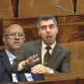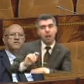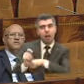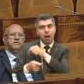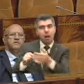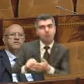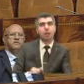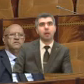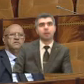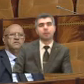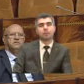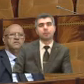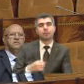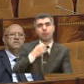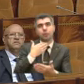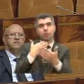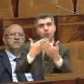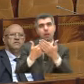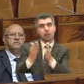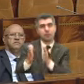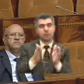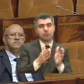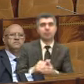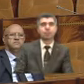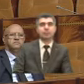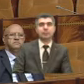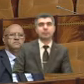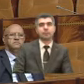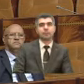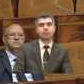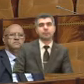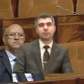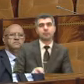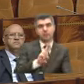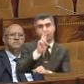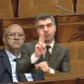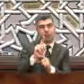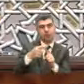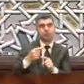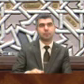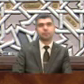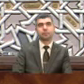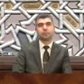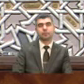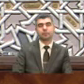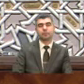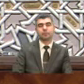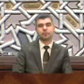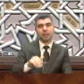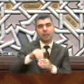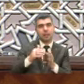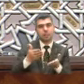فمثلا اقليم. شكرا إقليم سيدة النائبه. هل من تعقيب اضافي؟ تفضلوا السيد النائب من الفريق الاستقلالي.